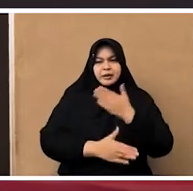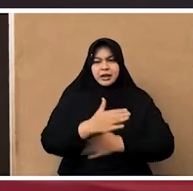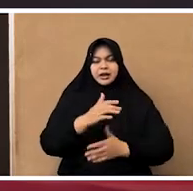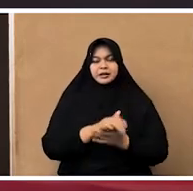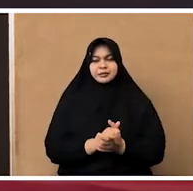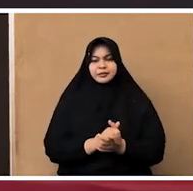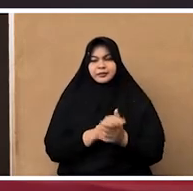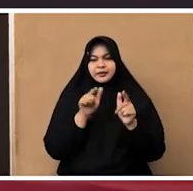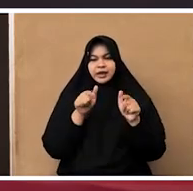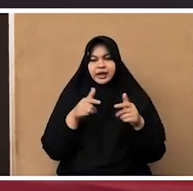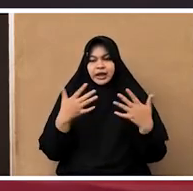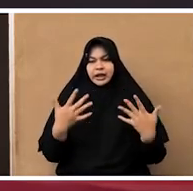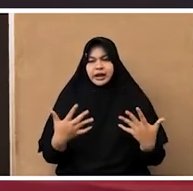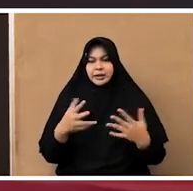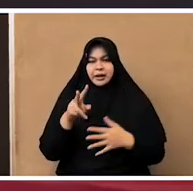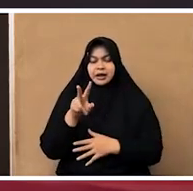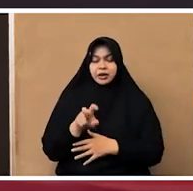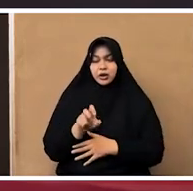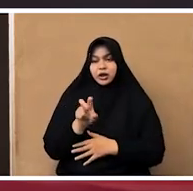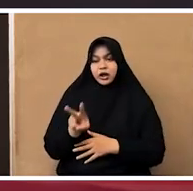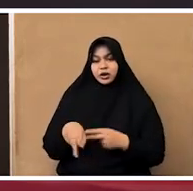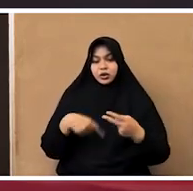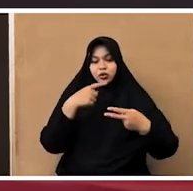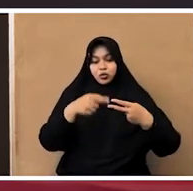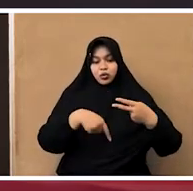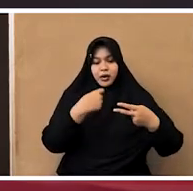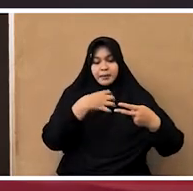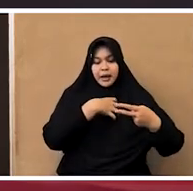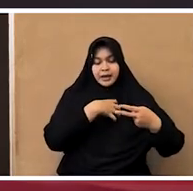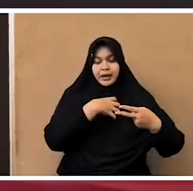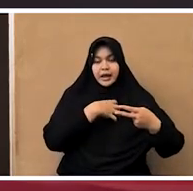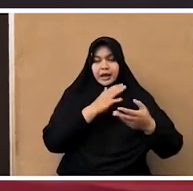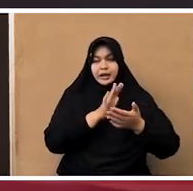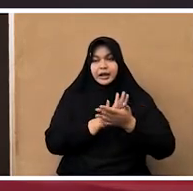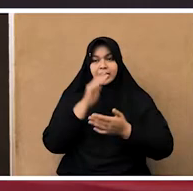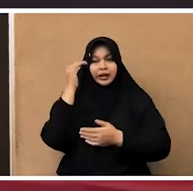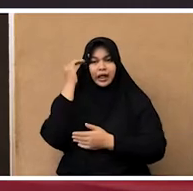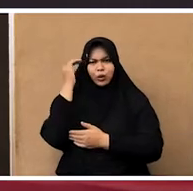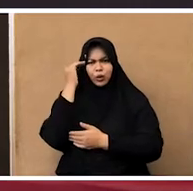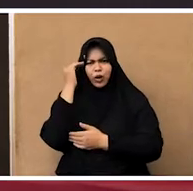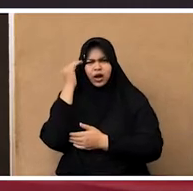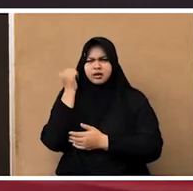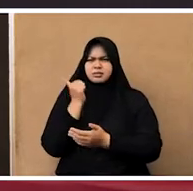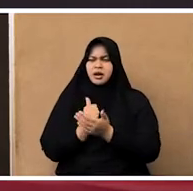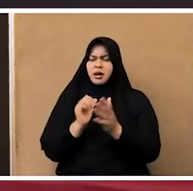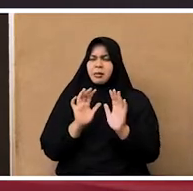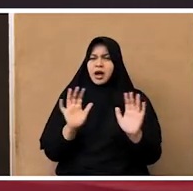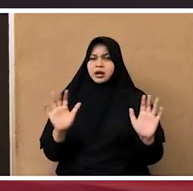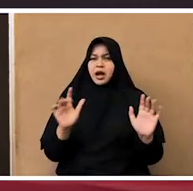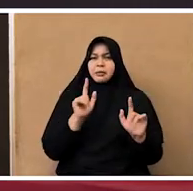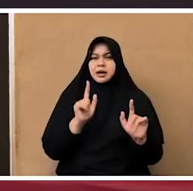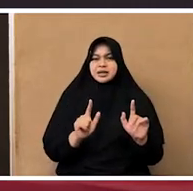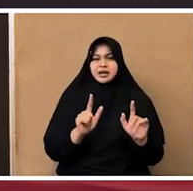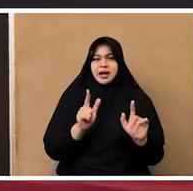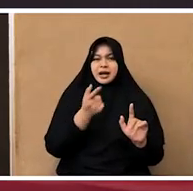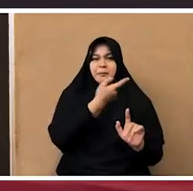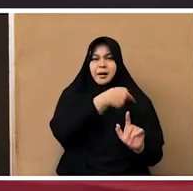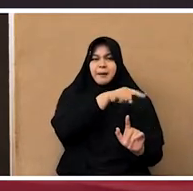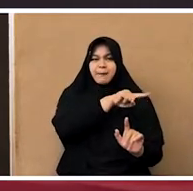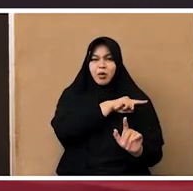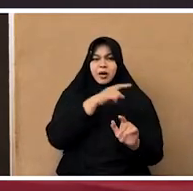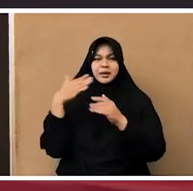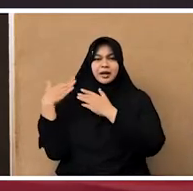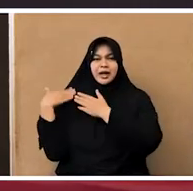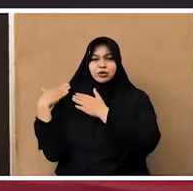dan ini kan kenapa harus dua Kenapa Hanya dua mental dan intelektual kan banyak sebetulnya karena apa Karena kemampuan bertanggung jawab itu kan sebetulnya